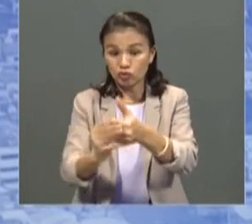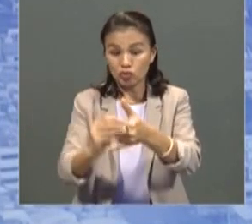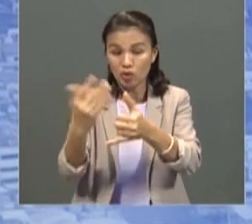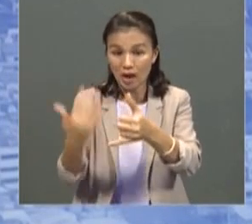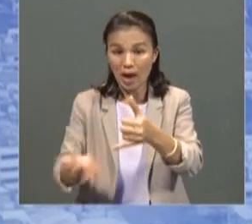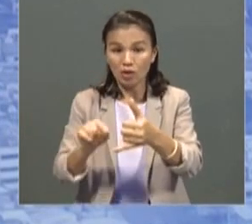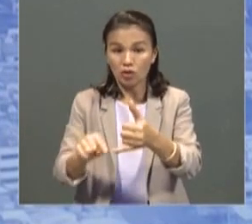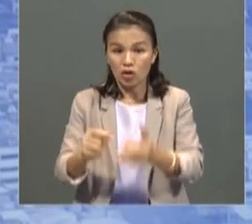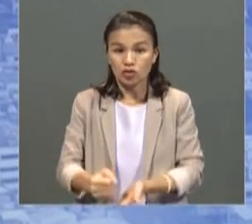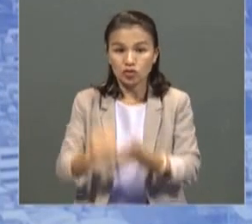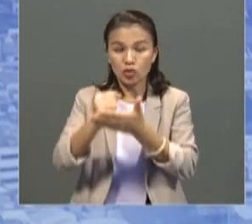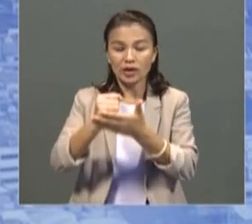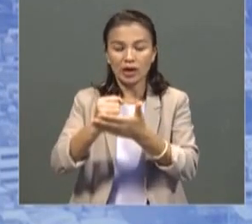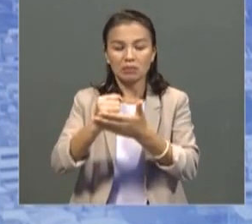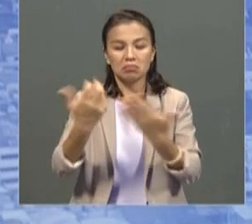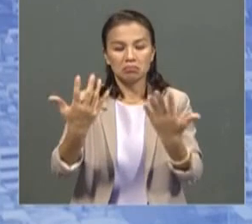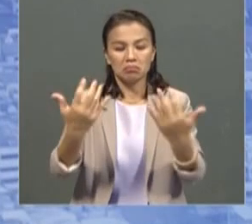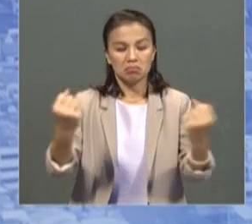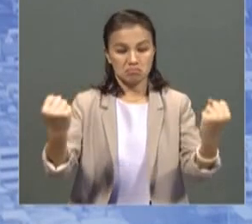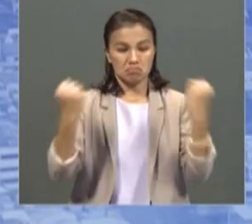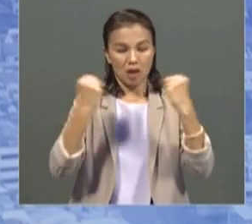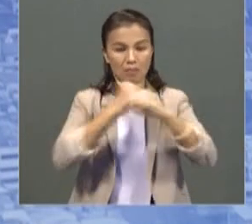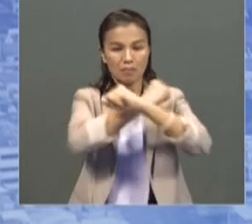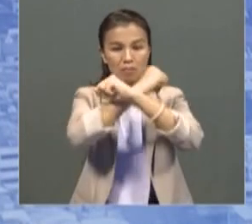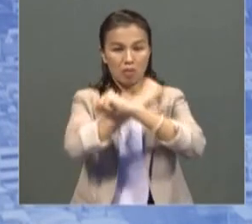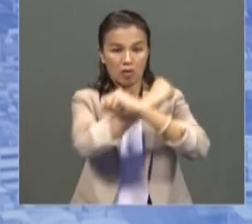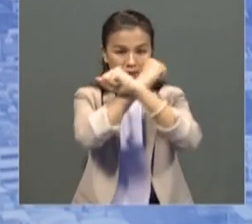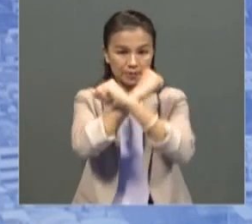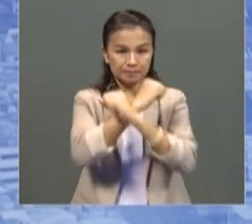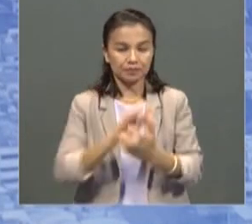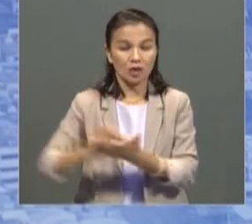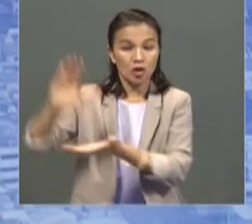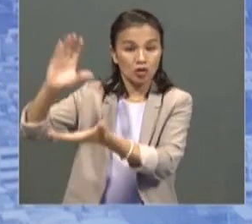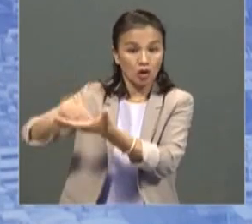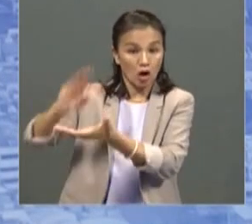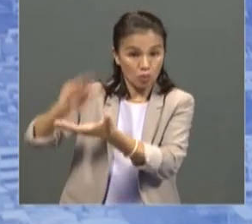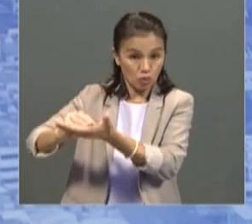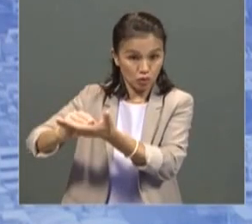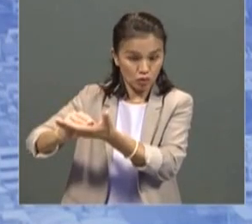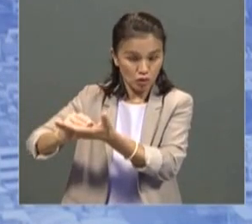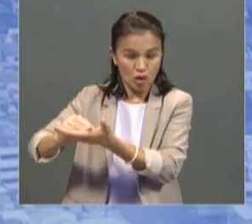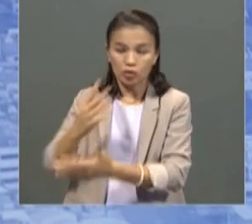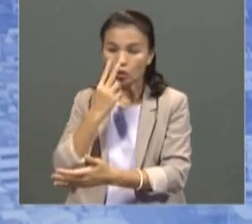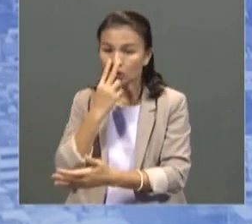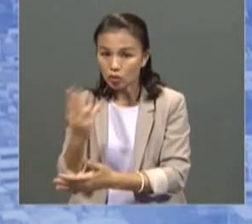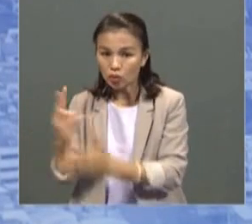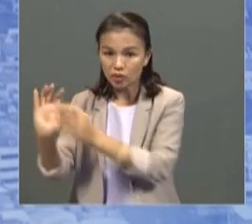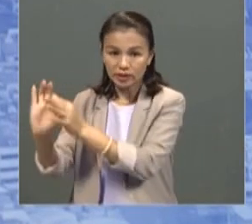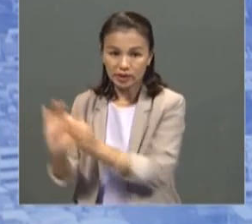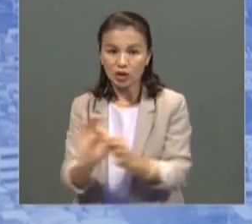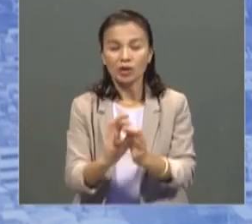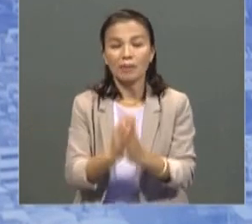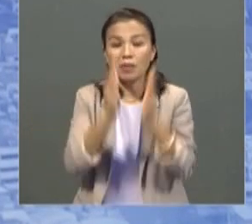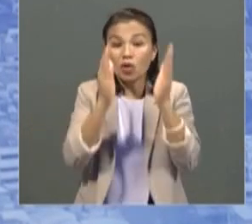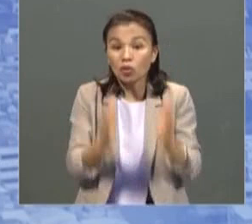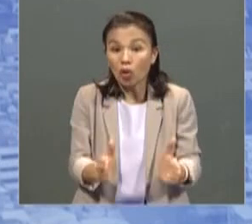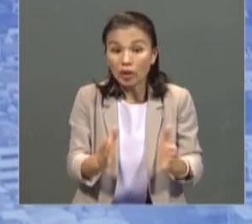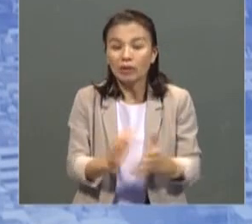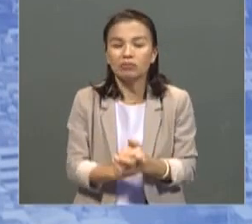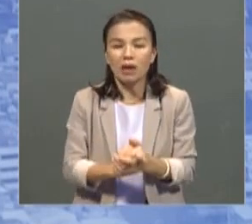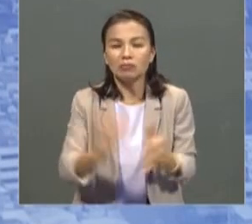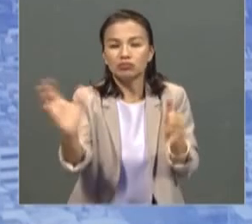ယ်ဒီ